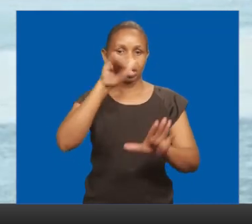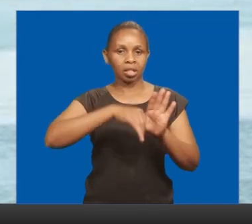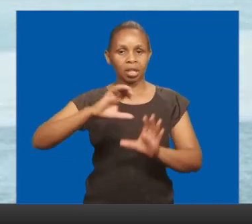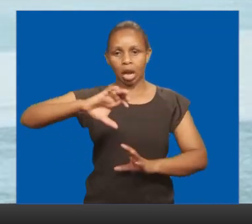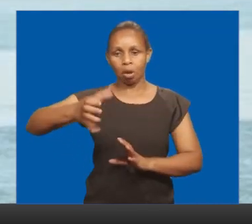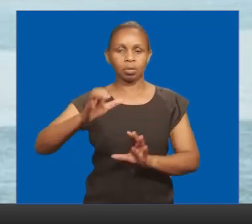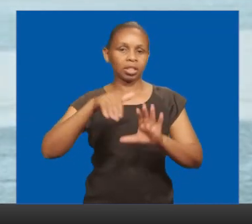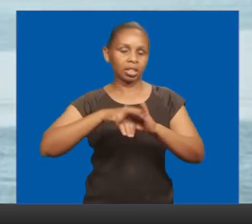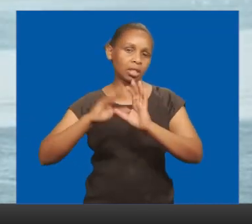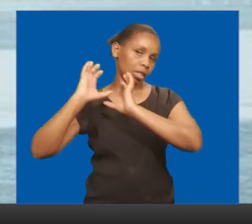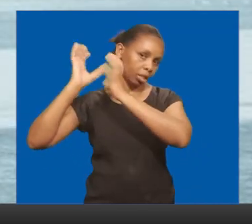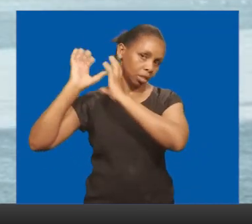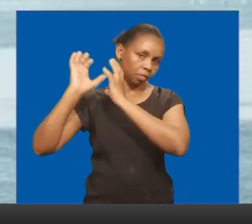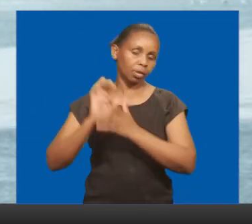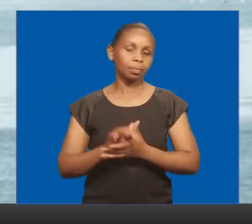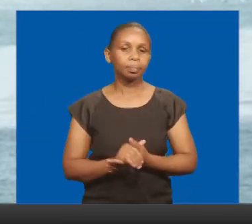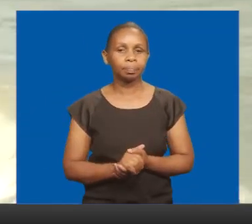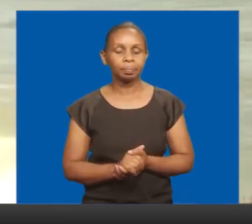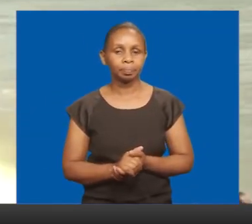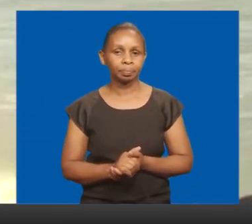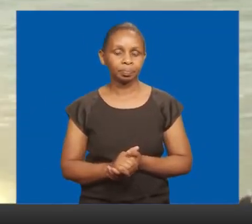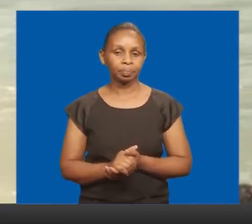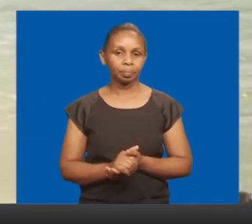ufuu Wa ungwana kaunti Ya